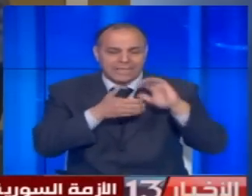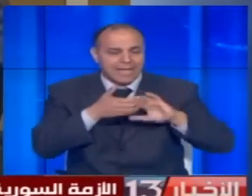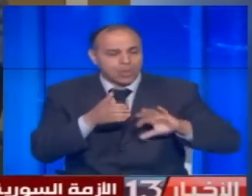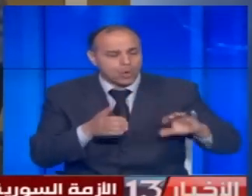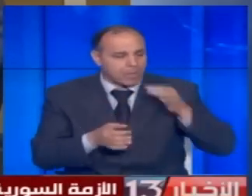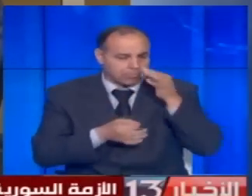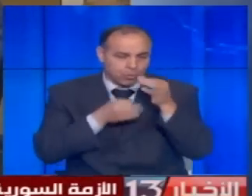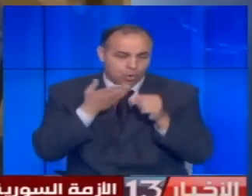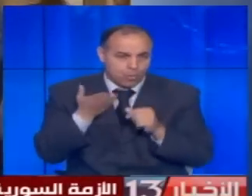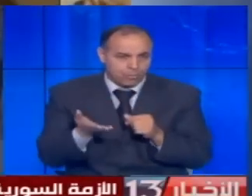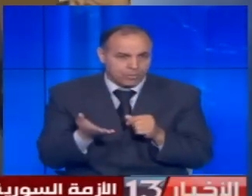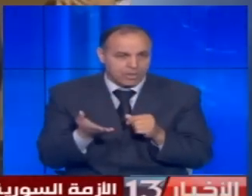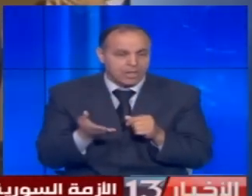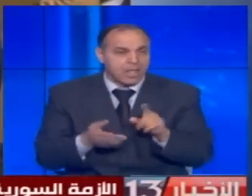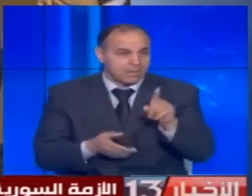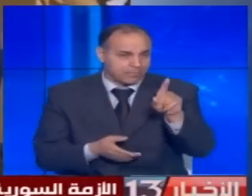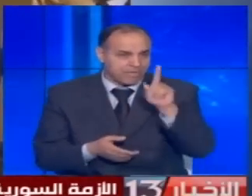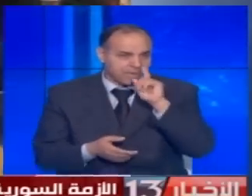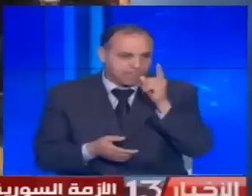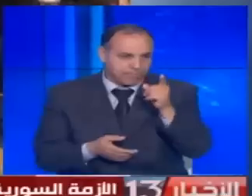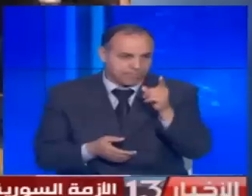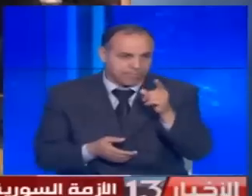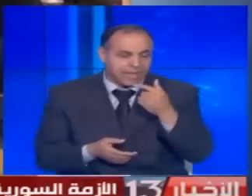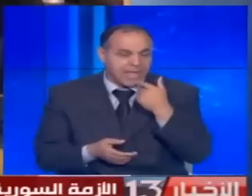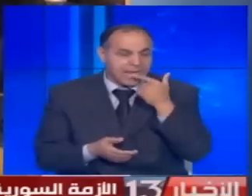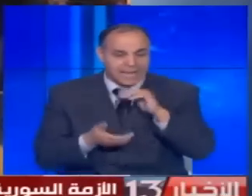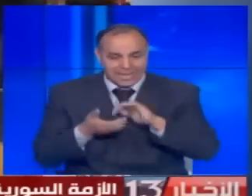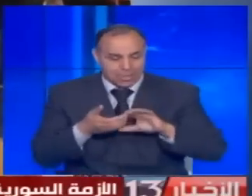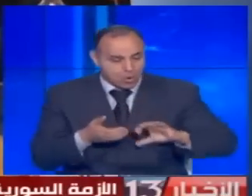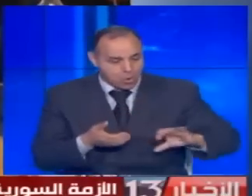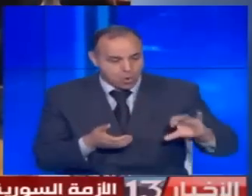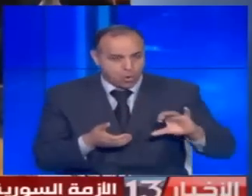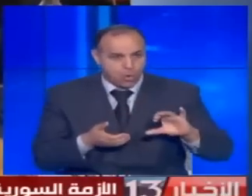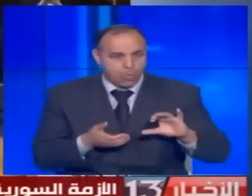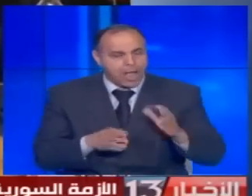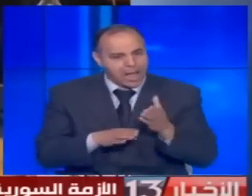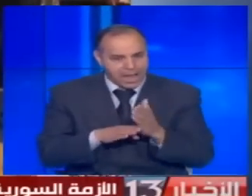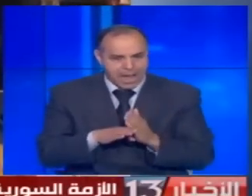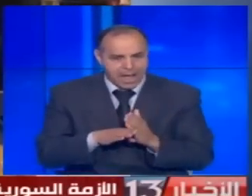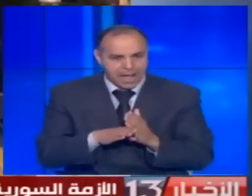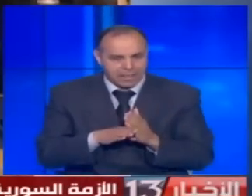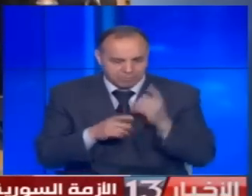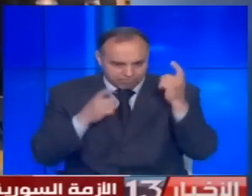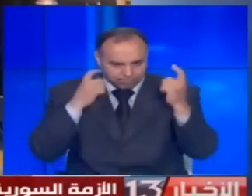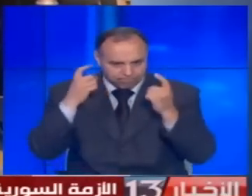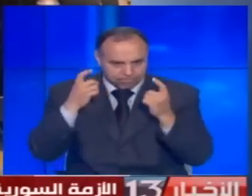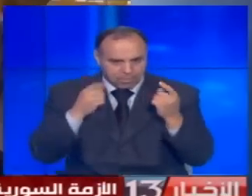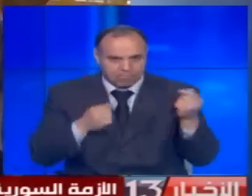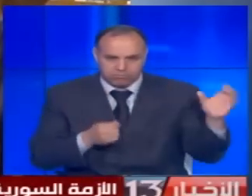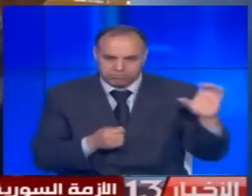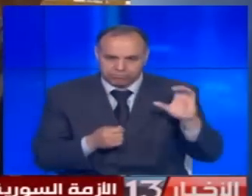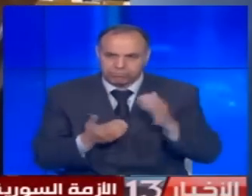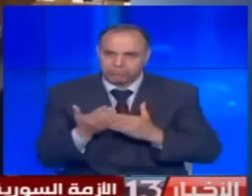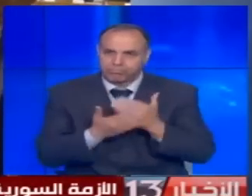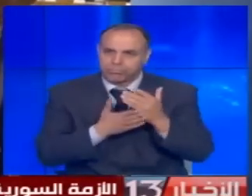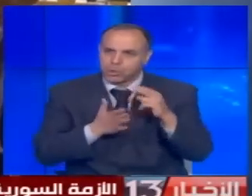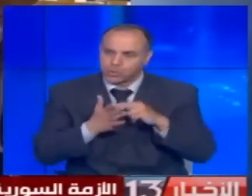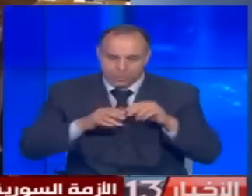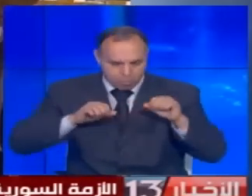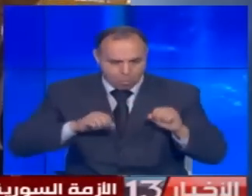الاوروبي في دين ي بان الاتحاد الاوروبي مستعد للتفكير في تمويل اعاده اعمار سوريا